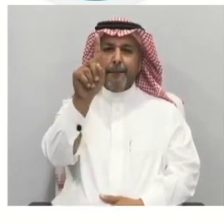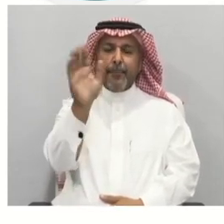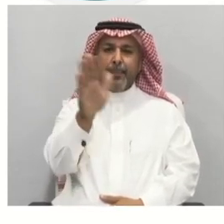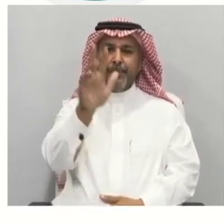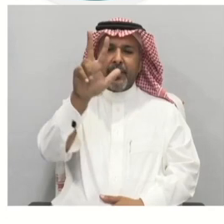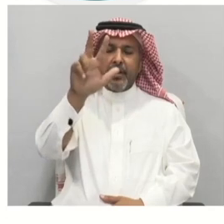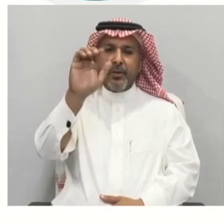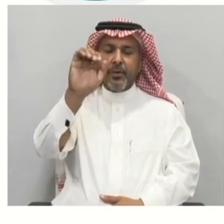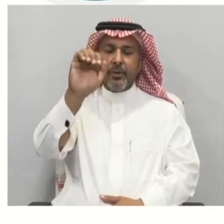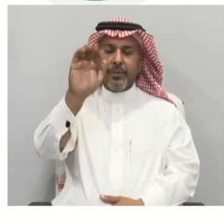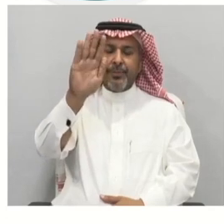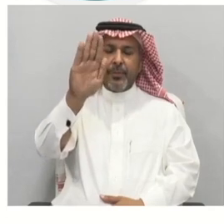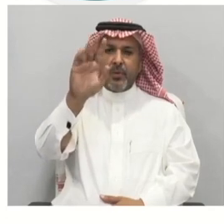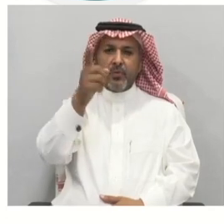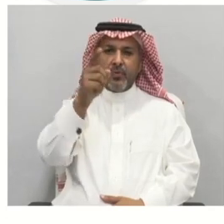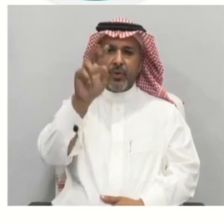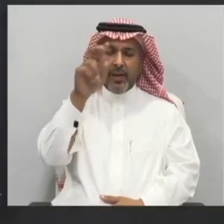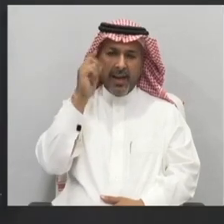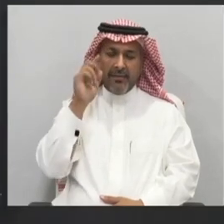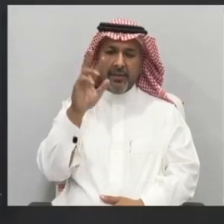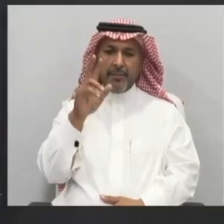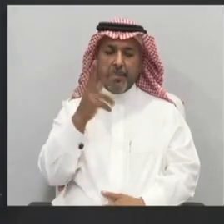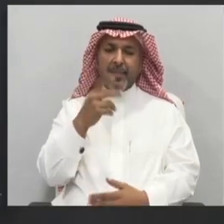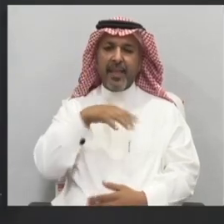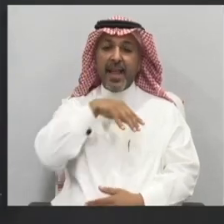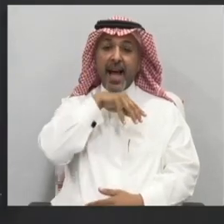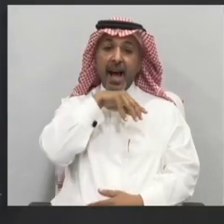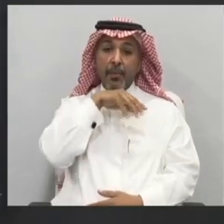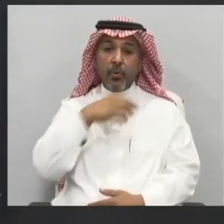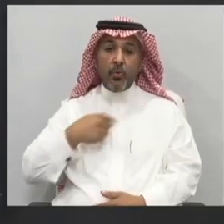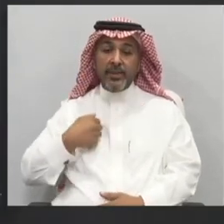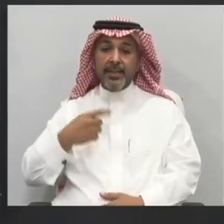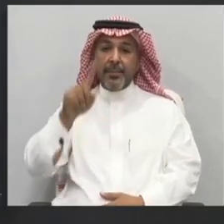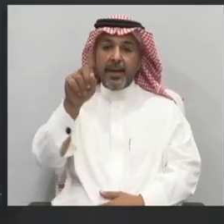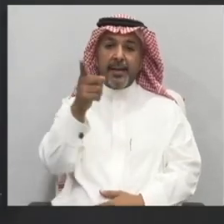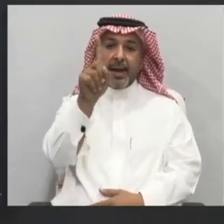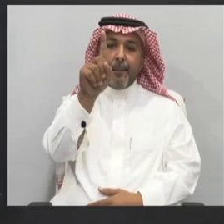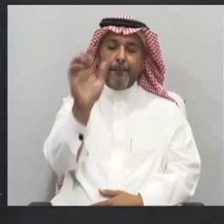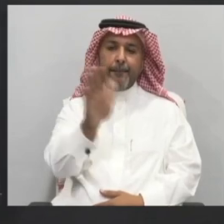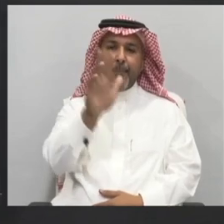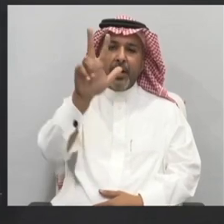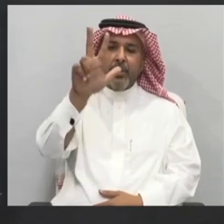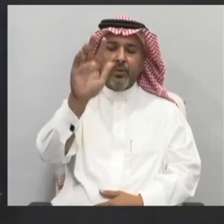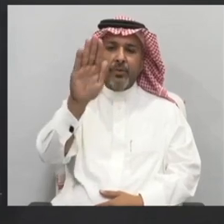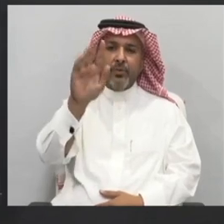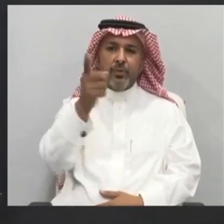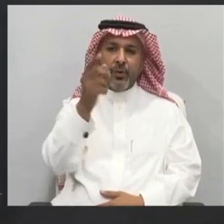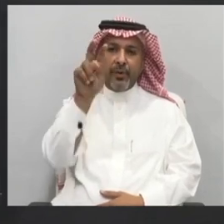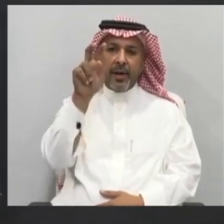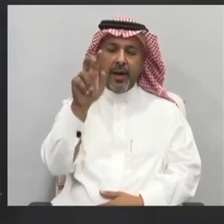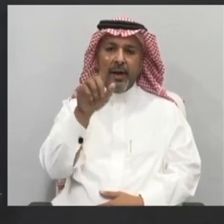يكون مضافا فلا نقول الا مثلا اذا اردنا ان نقول رب البيت رب المنزل رب الاسره